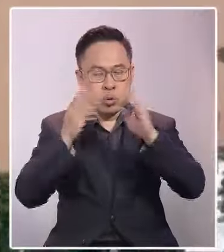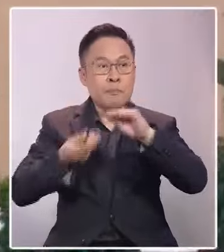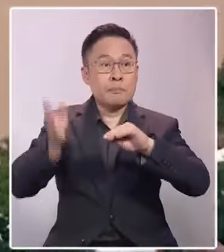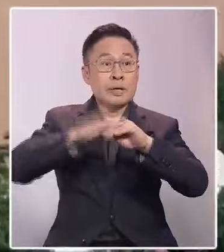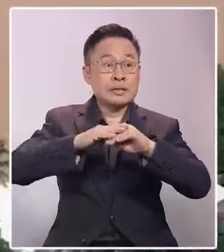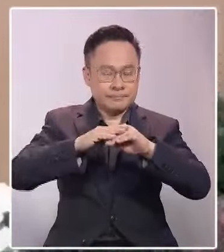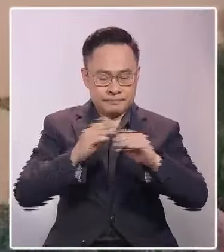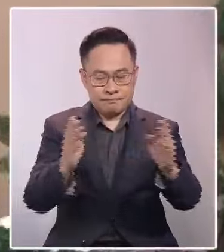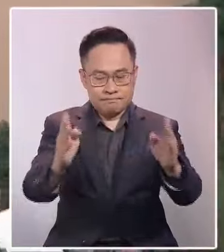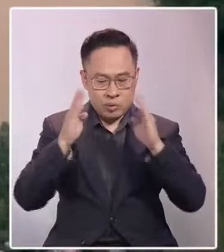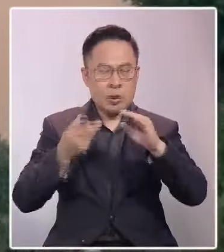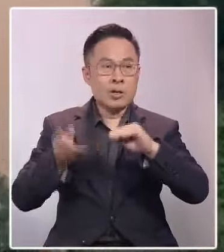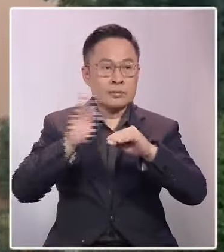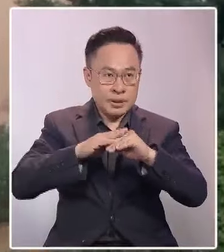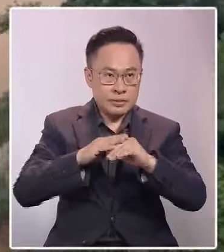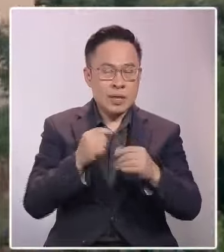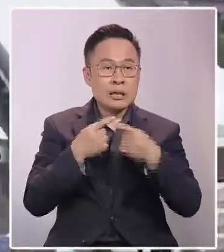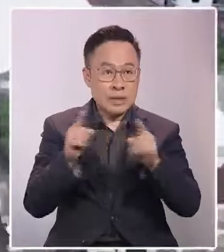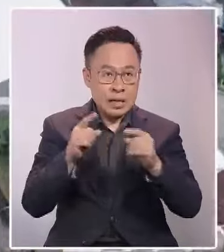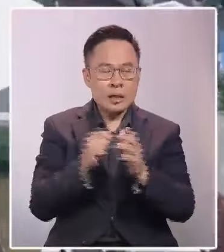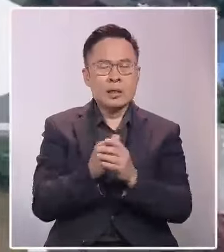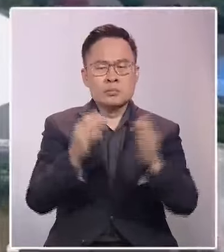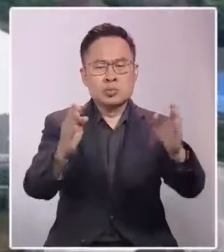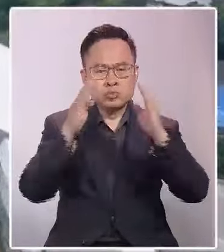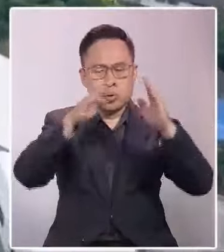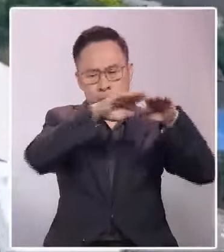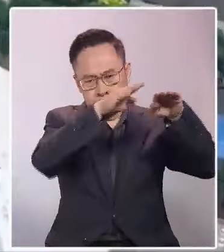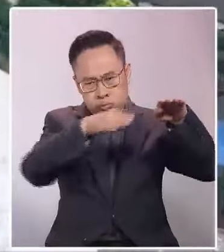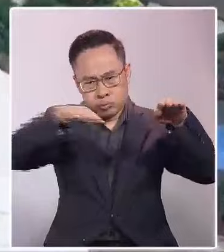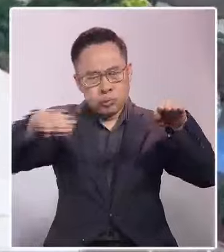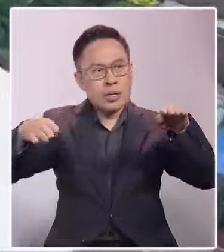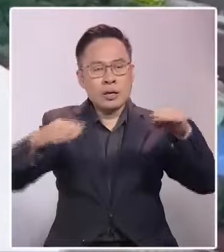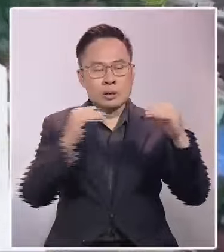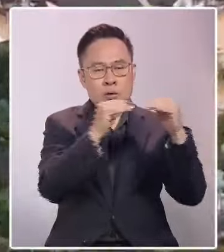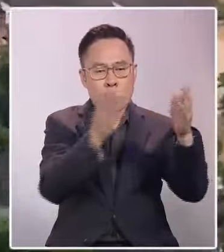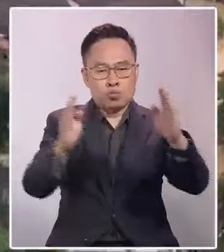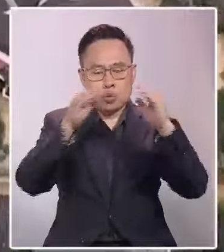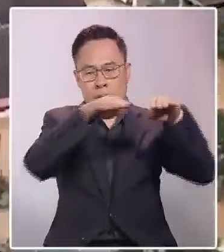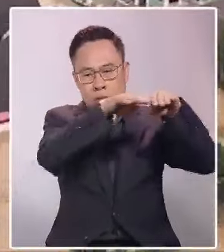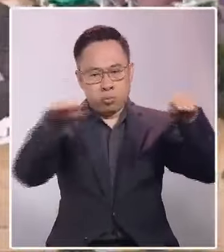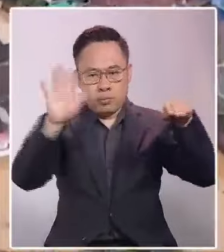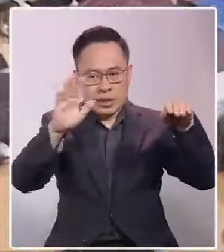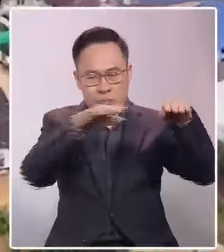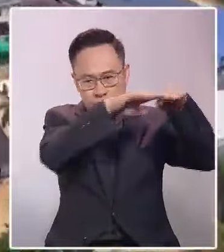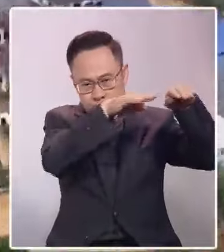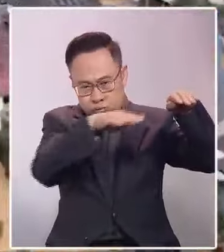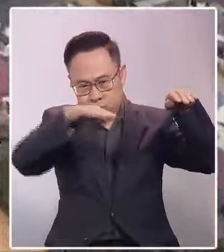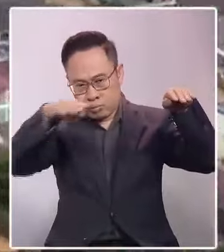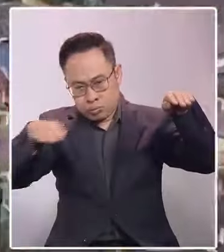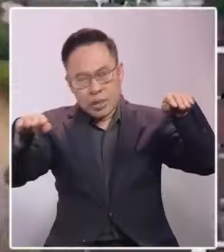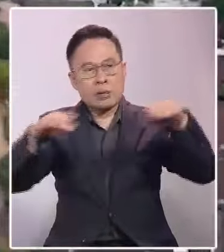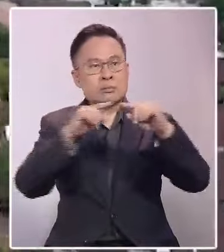ต้องยอมรับนะครับว่ามันอาจจะมีบางพื้นที่ที่ความสูงต่ำเนี่ยไม่เท่ากันมันก็อาจจะทำให้อ่ะบางจุดอาจจะมีน้ำ